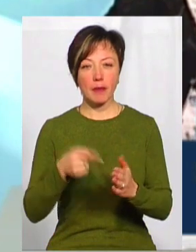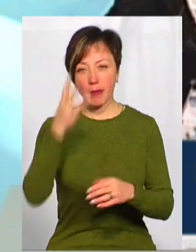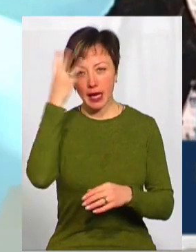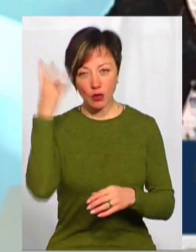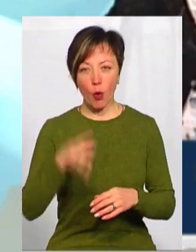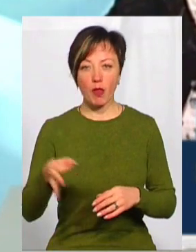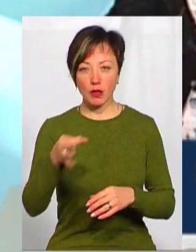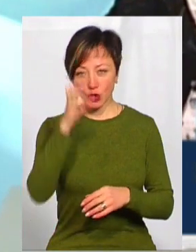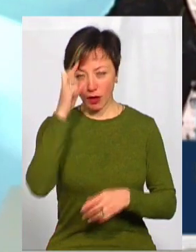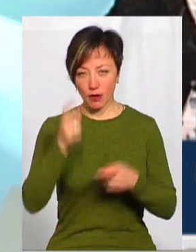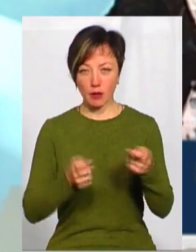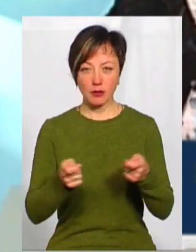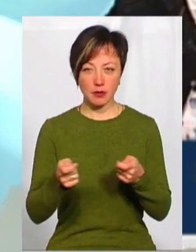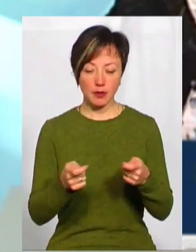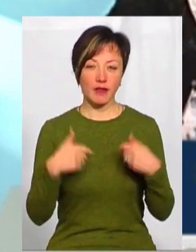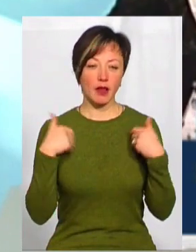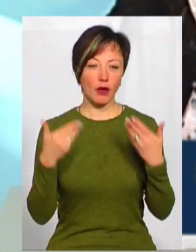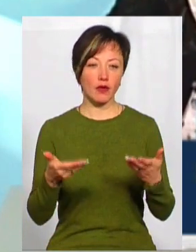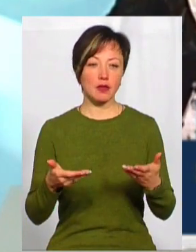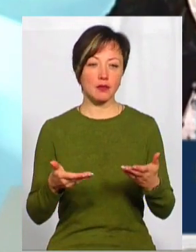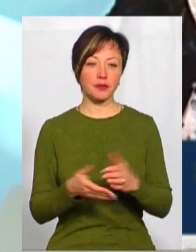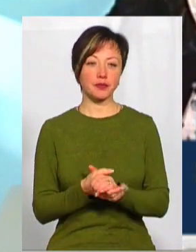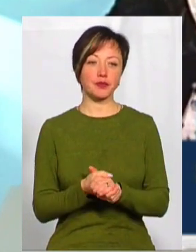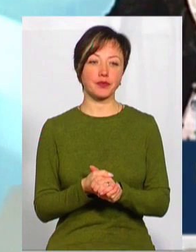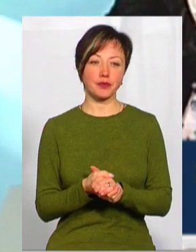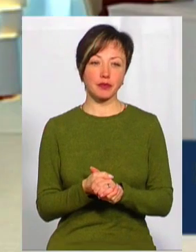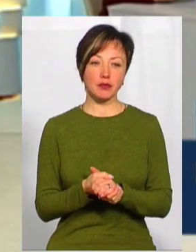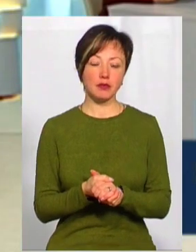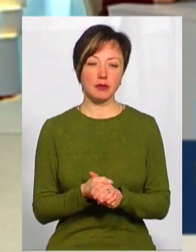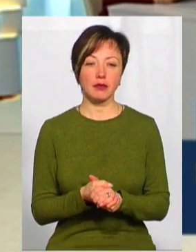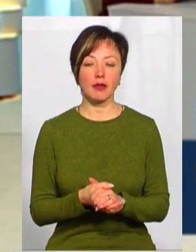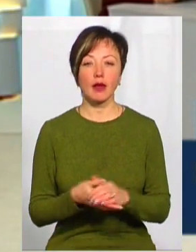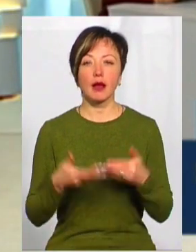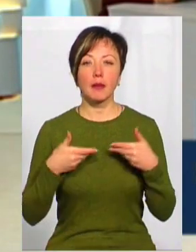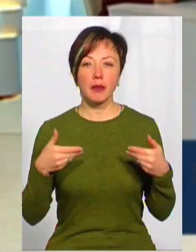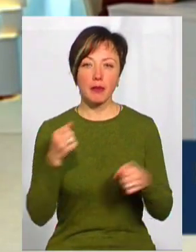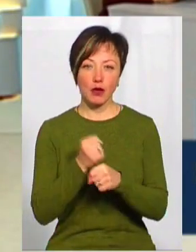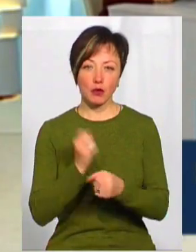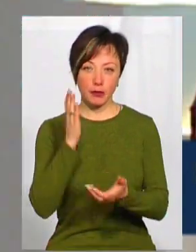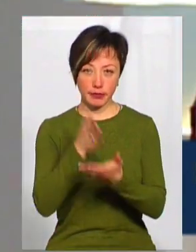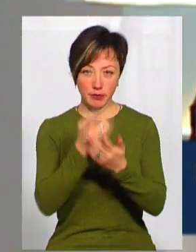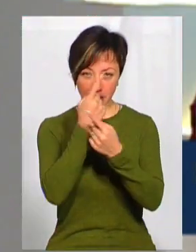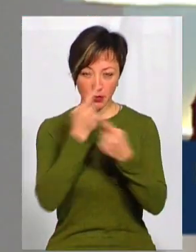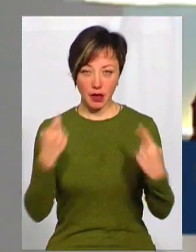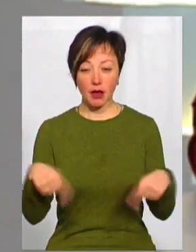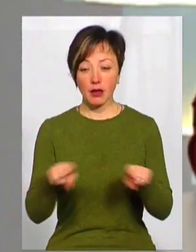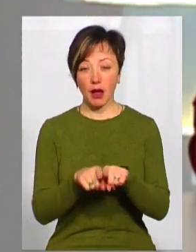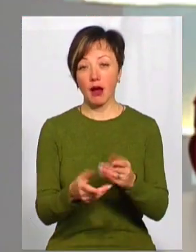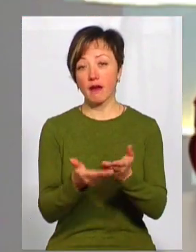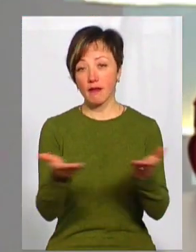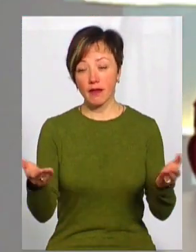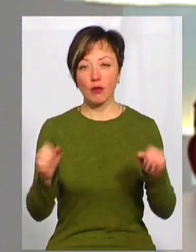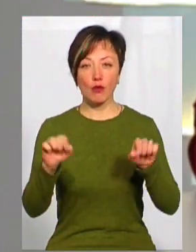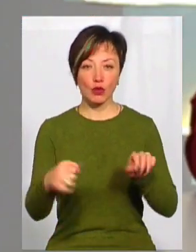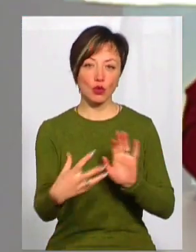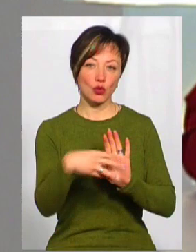державної адміністрації Тетяна Дзьоблюк. Вітаю вас, пане Тетяна. Ми працюємо наживо, а відтак ви можете